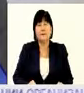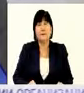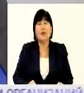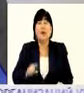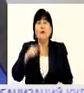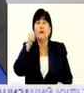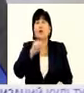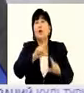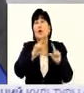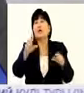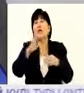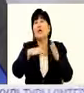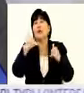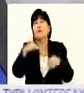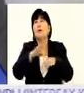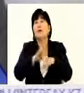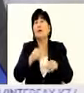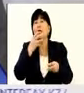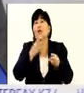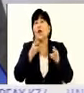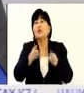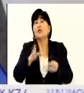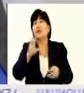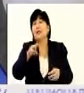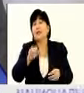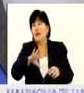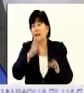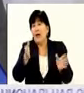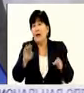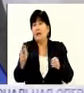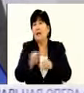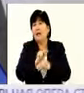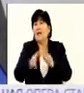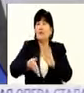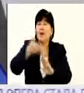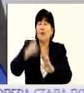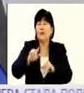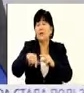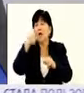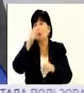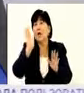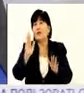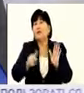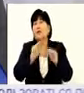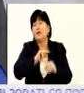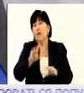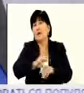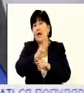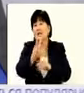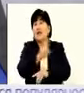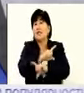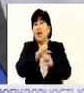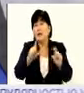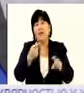В этом году здание уже построено, проведена отопительная система. Теперь остались отделочные работы. На следующий год остается работа по оснащению